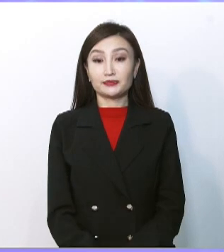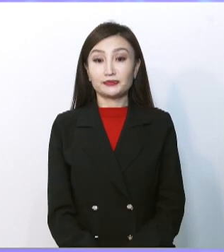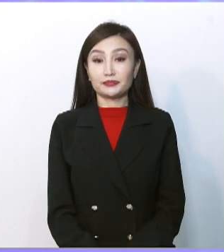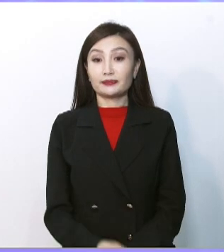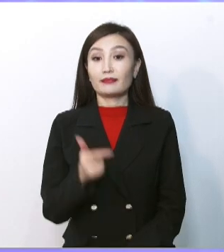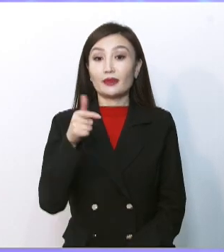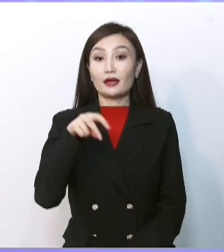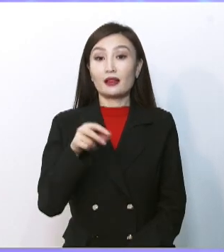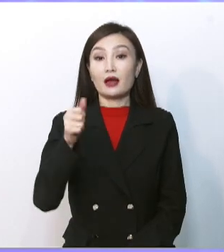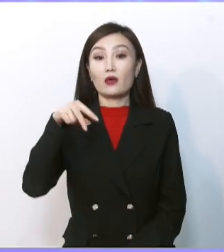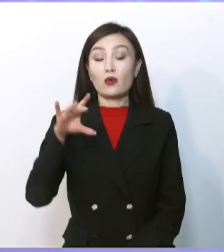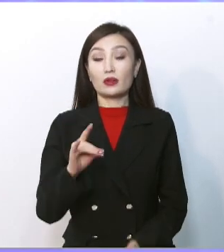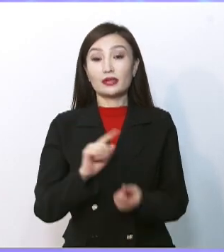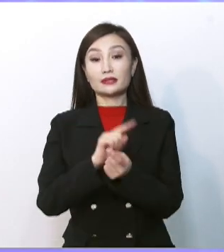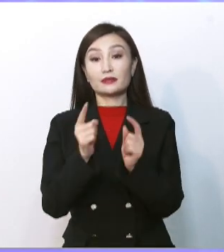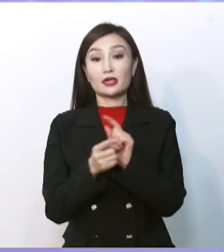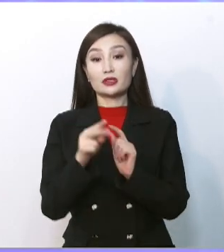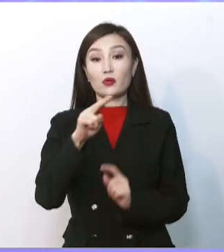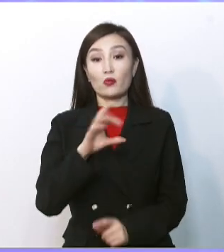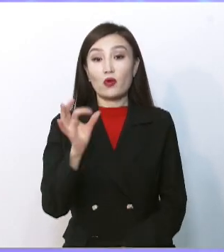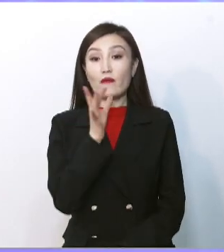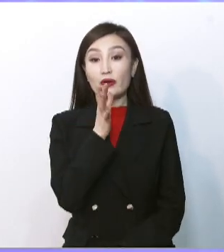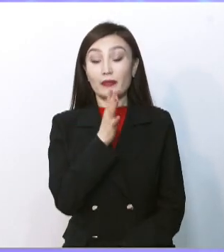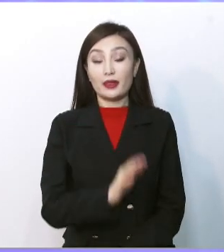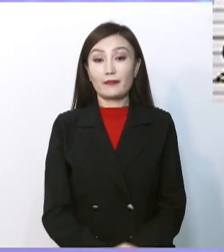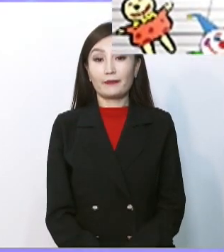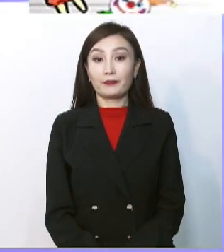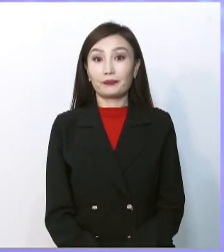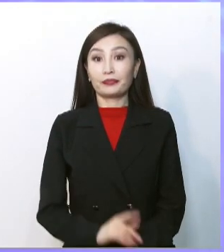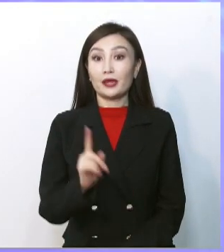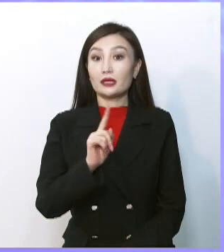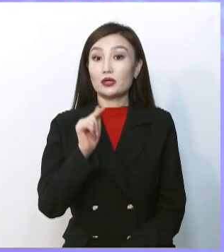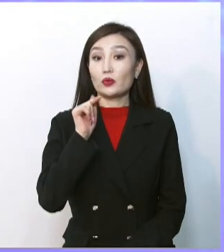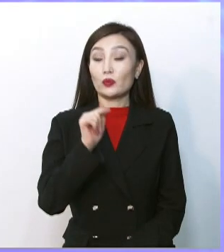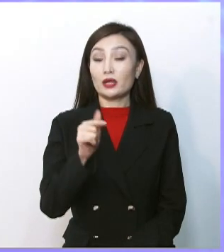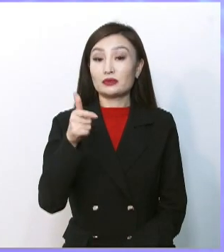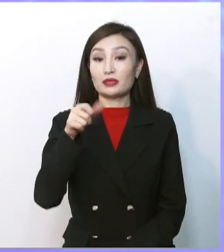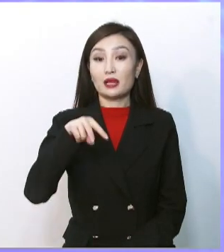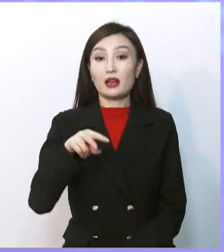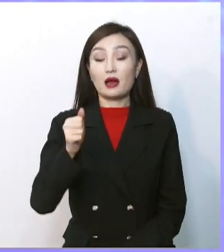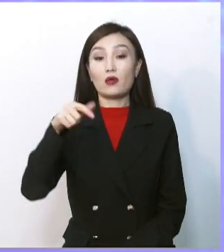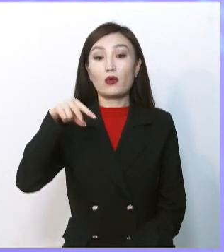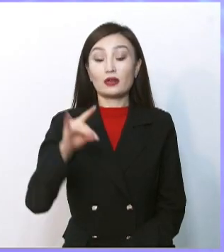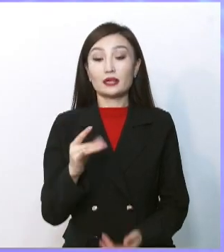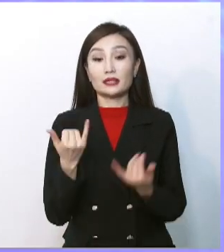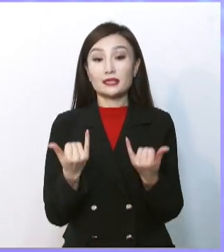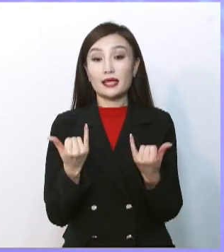читать. Глаголы изменяются по временам. На что указывают глаголы настоящего